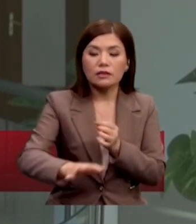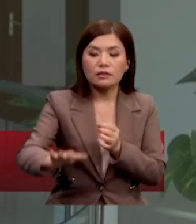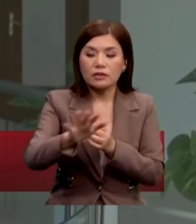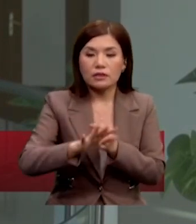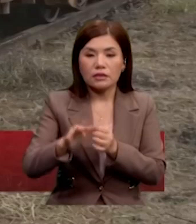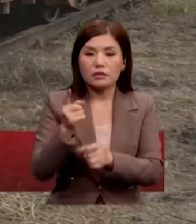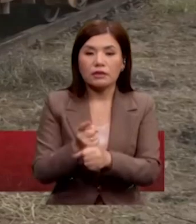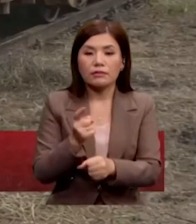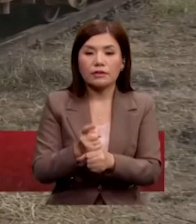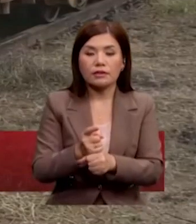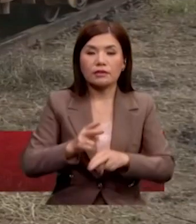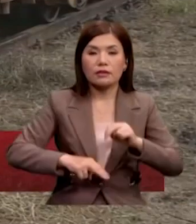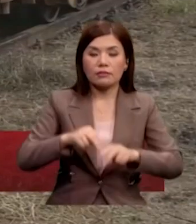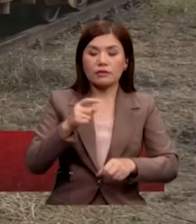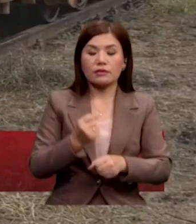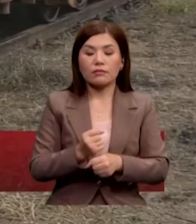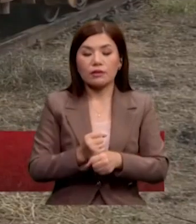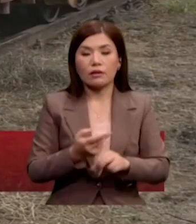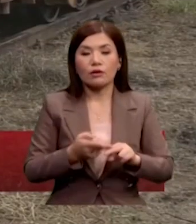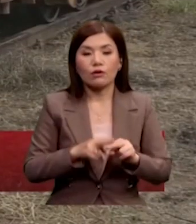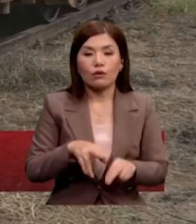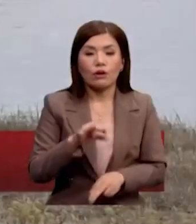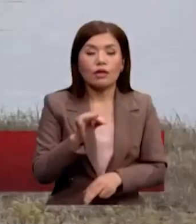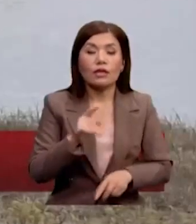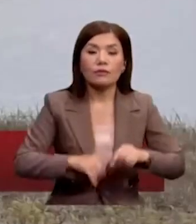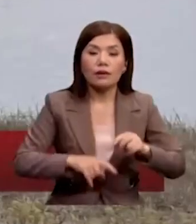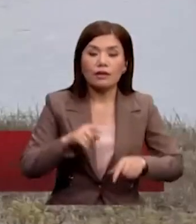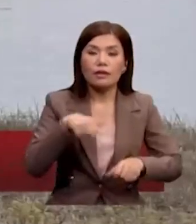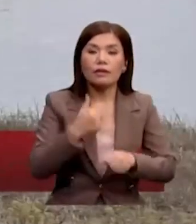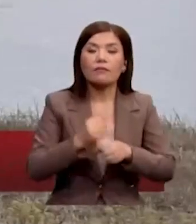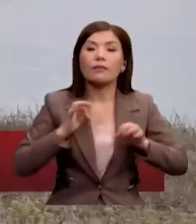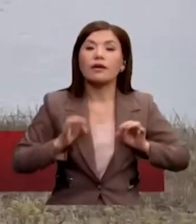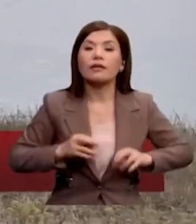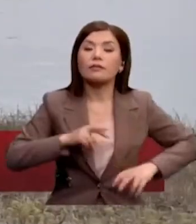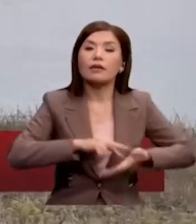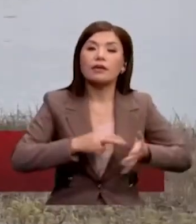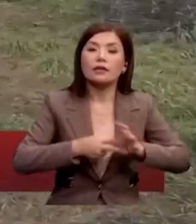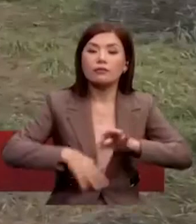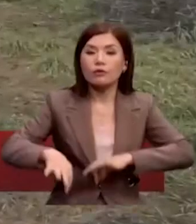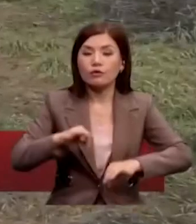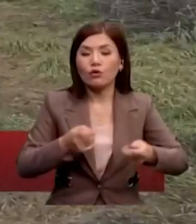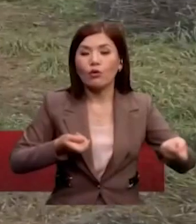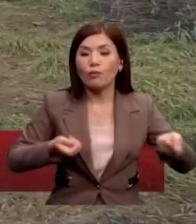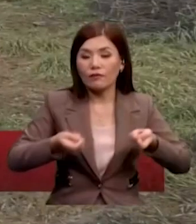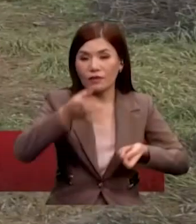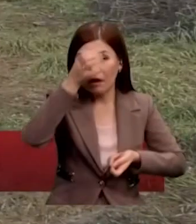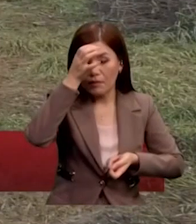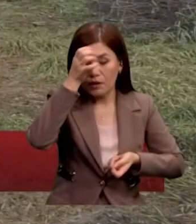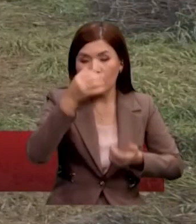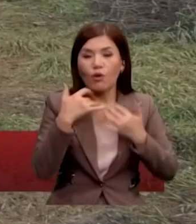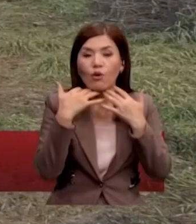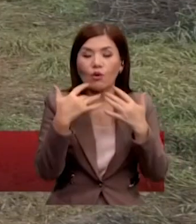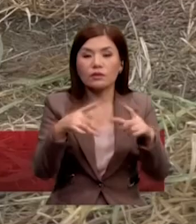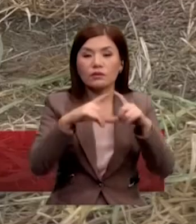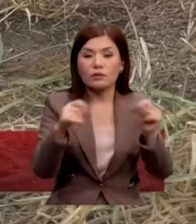строительство запрещено. Об этом нам рассказал и разработчик генплана. А вот в управлении образования объяснили, что острая